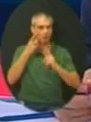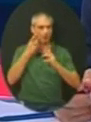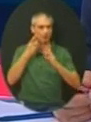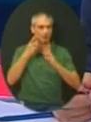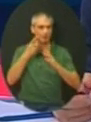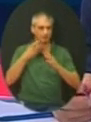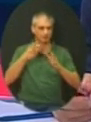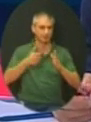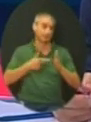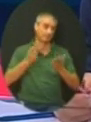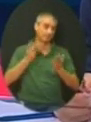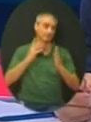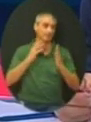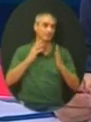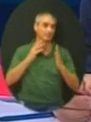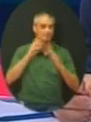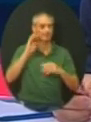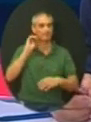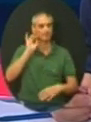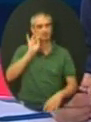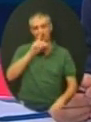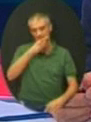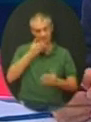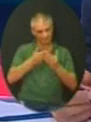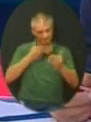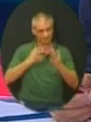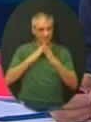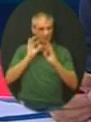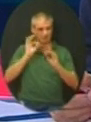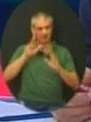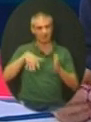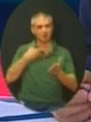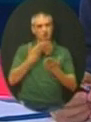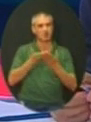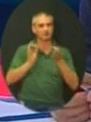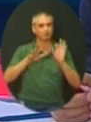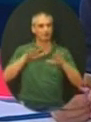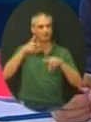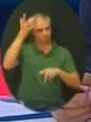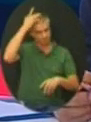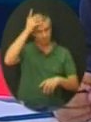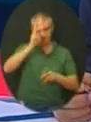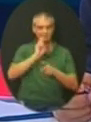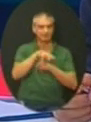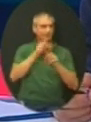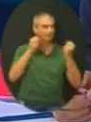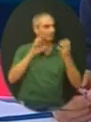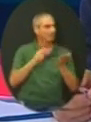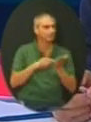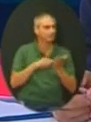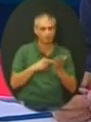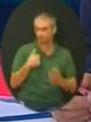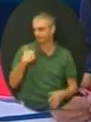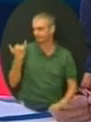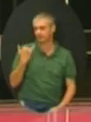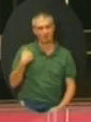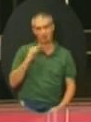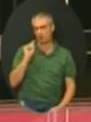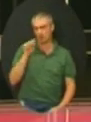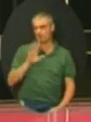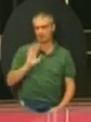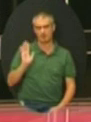מול מנדלבליט. זה לא מול הבית שלו ממש, זה במרחק, אבל הצטרפת למפגינים כי... כן, אני בדרך כלל לא